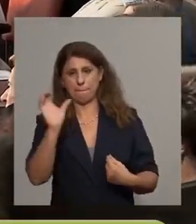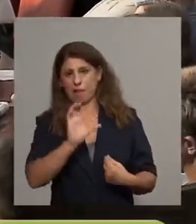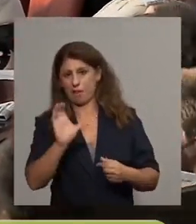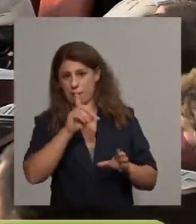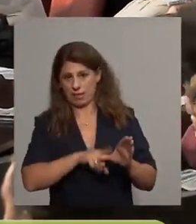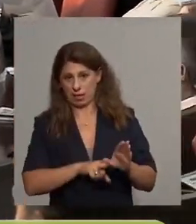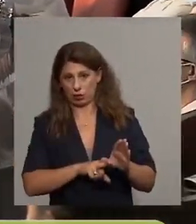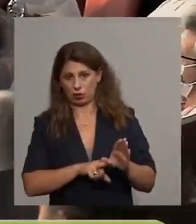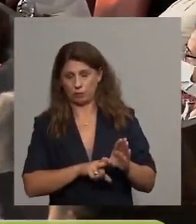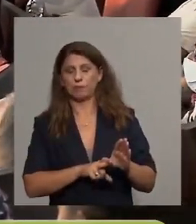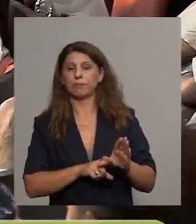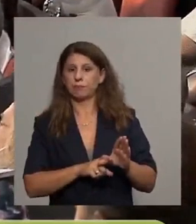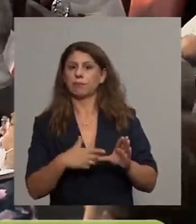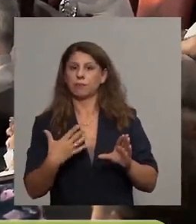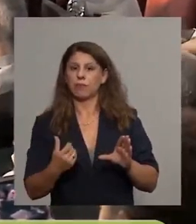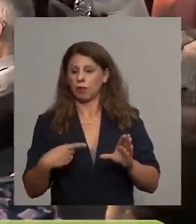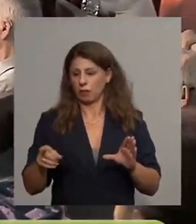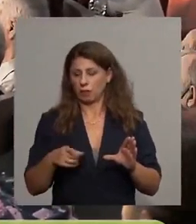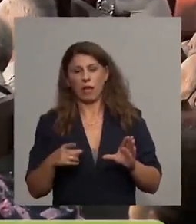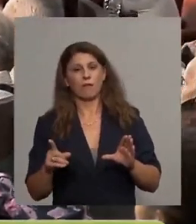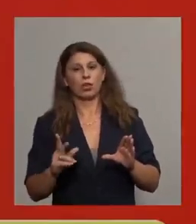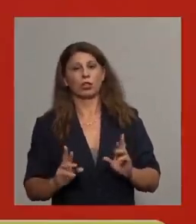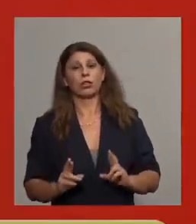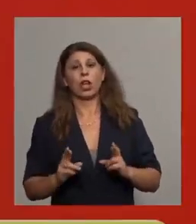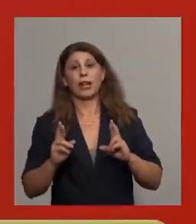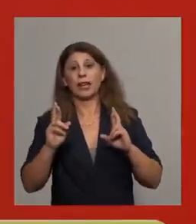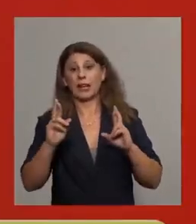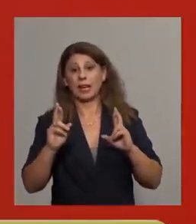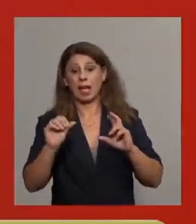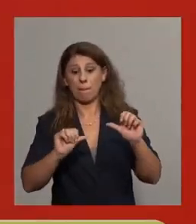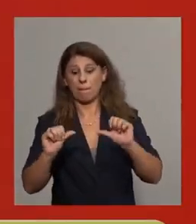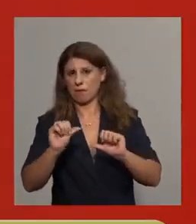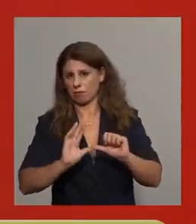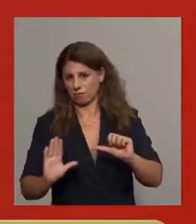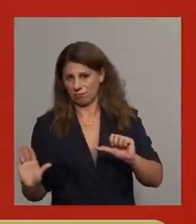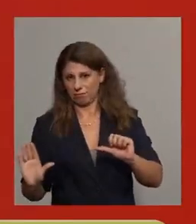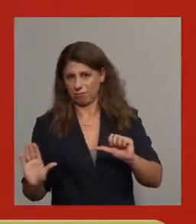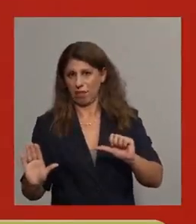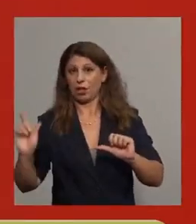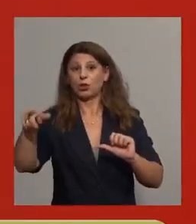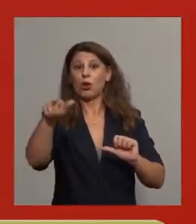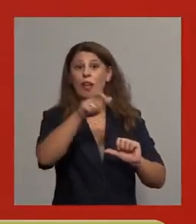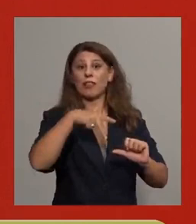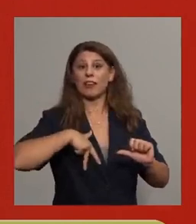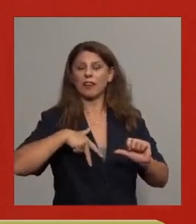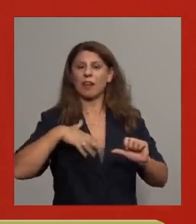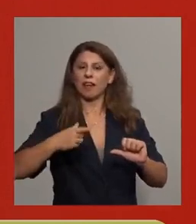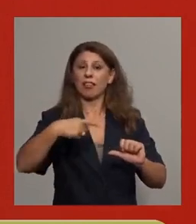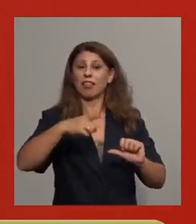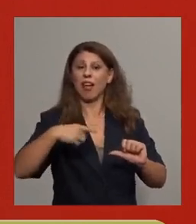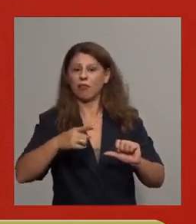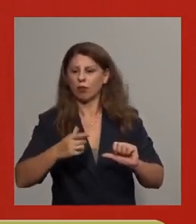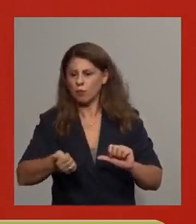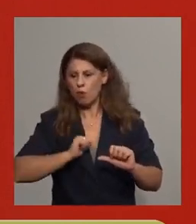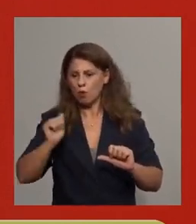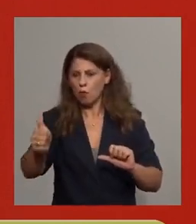Ευρωπαϊκής Ένωσης έχουν διαφορετικό ενεργειακό μείγμα και έχουν κλείσει το καθένα διαφορετικές